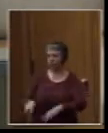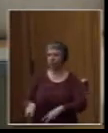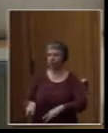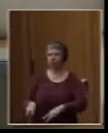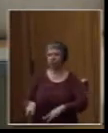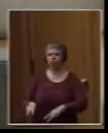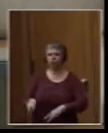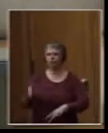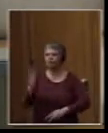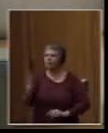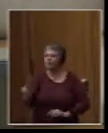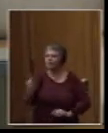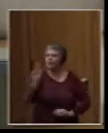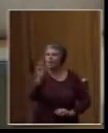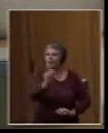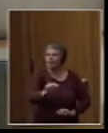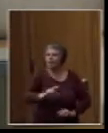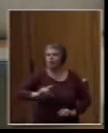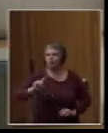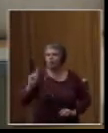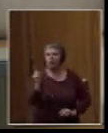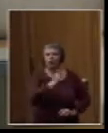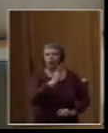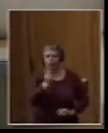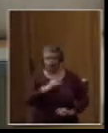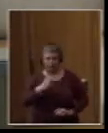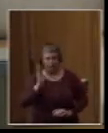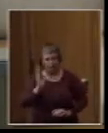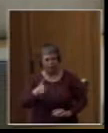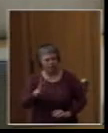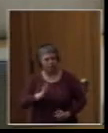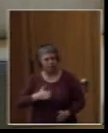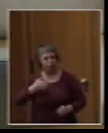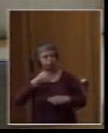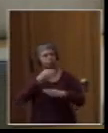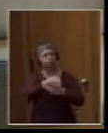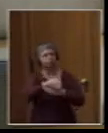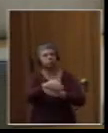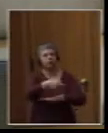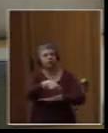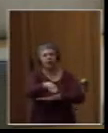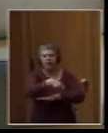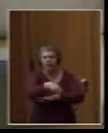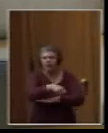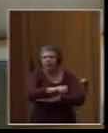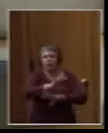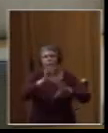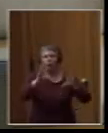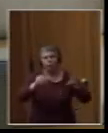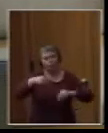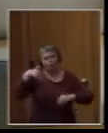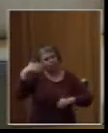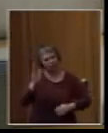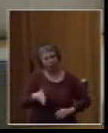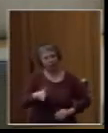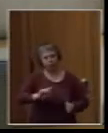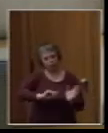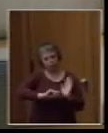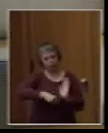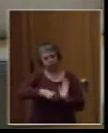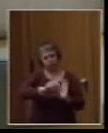νόμου και καλούν τα κράτη-μέλη όπως εξασφαλίσουν στα άτομα αυτά τη δικαιοπρακτική τους ικανότητα. Δυστυχώς στη χώρα